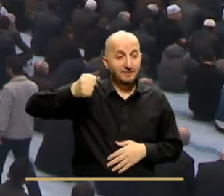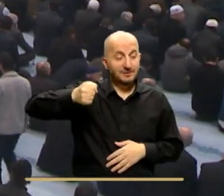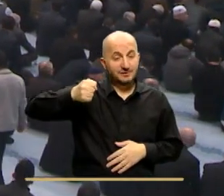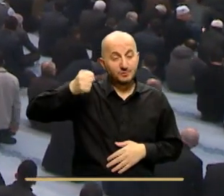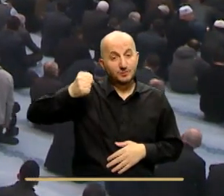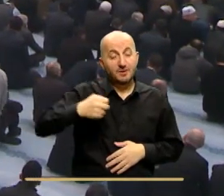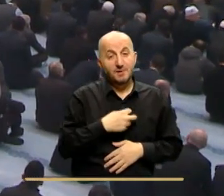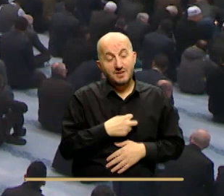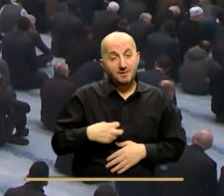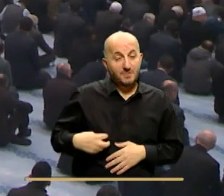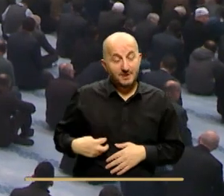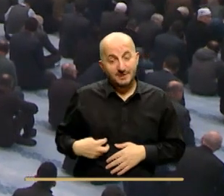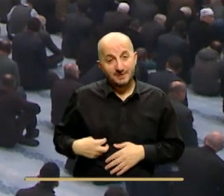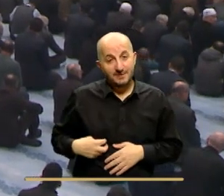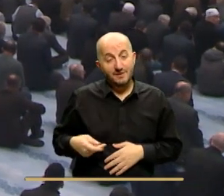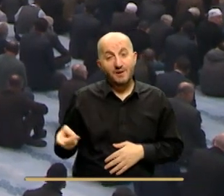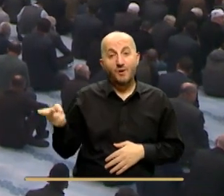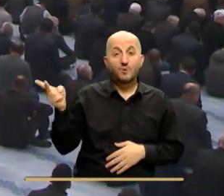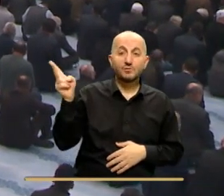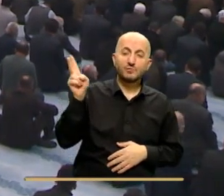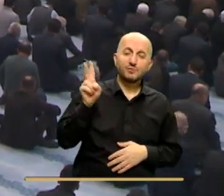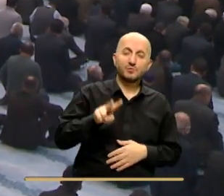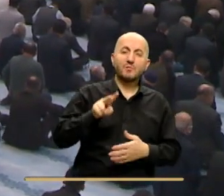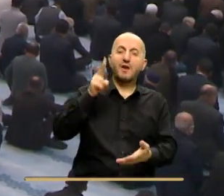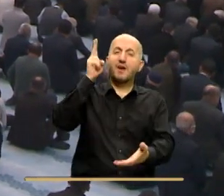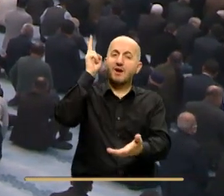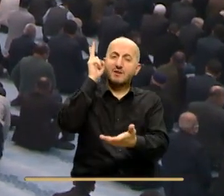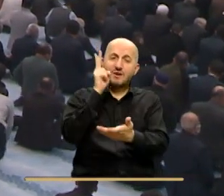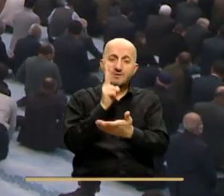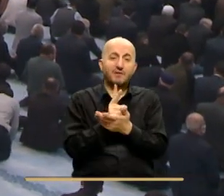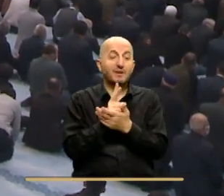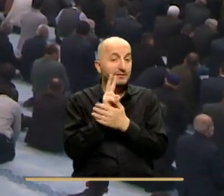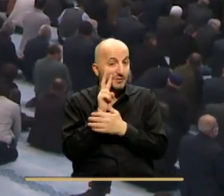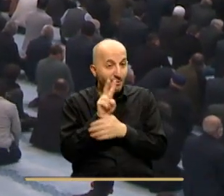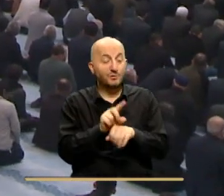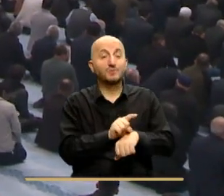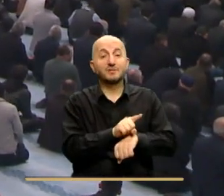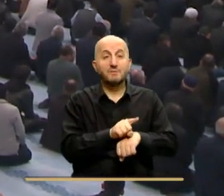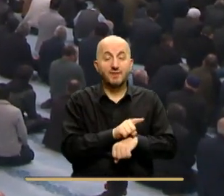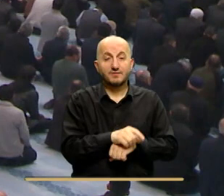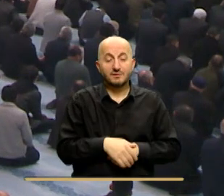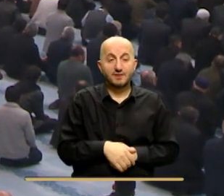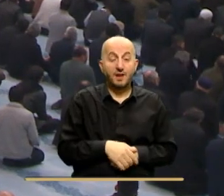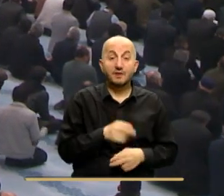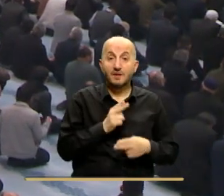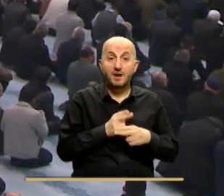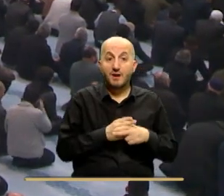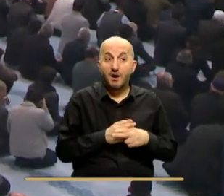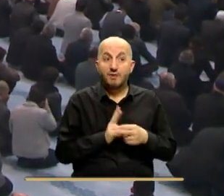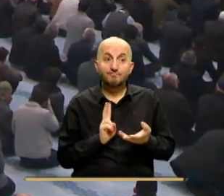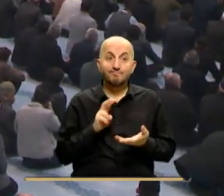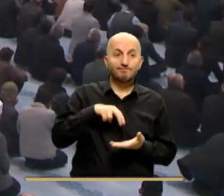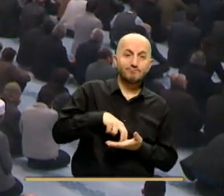Musa Aleyhisselam'ı öldürmeye karar verdiğini gördüğünde de derhal harekete